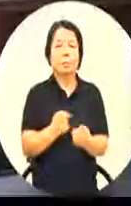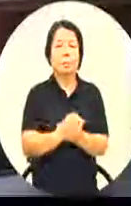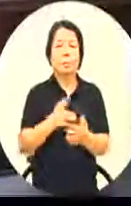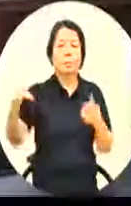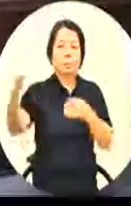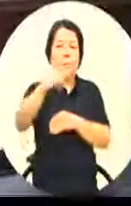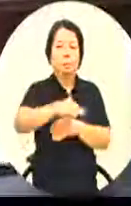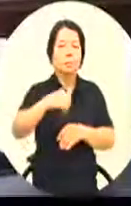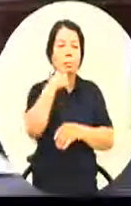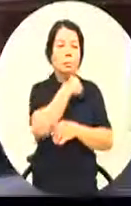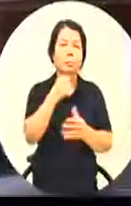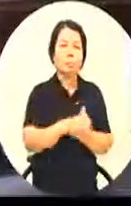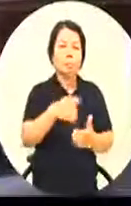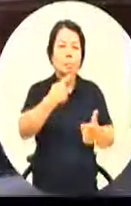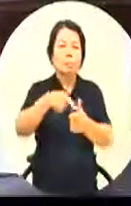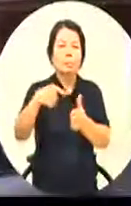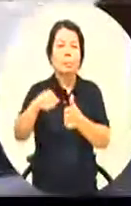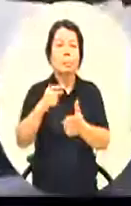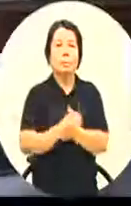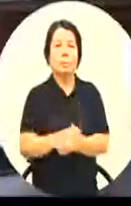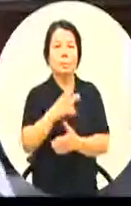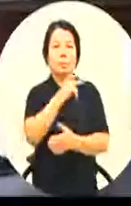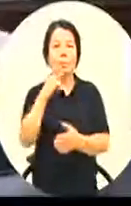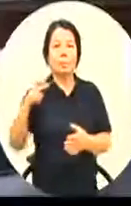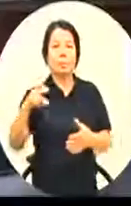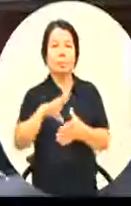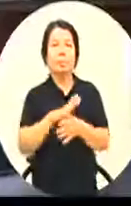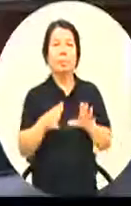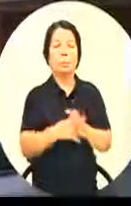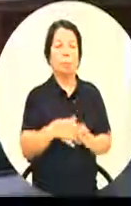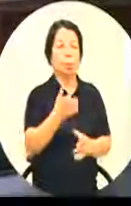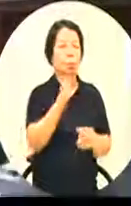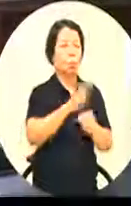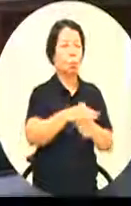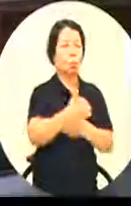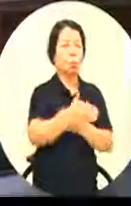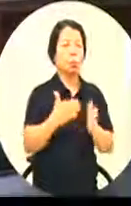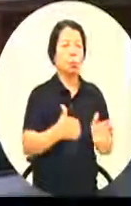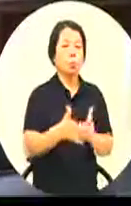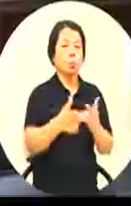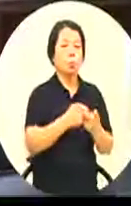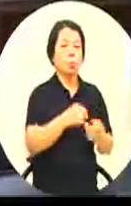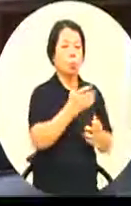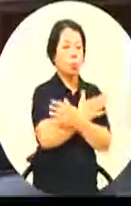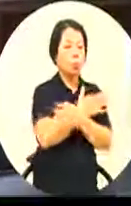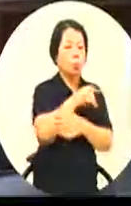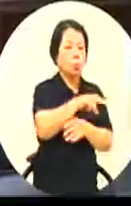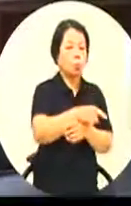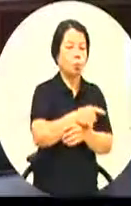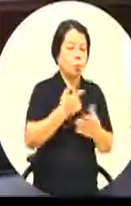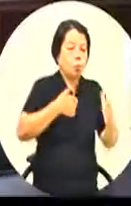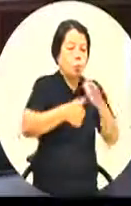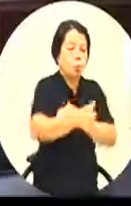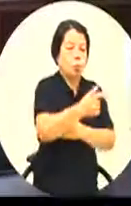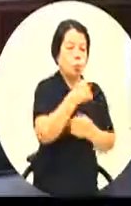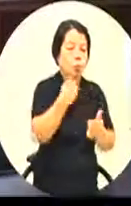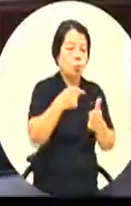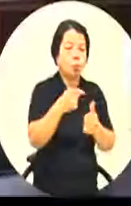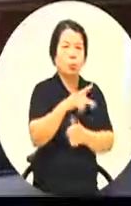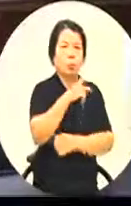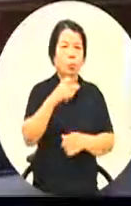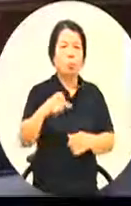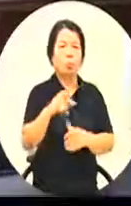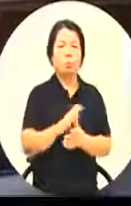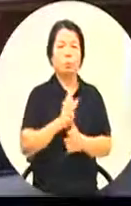湾交台湾女朋友，然后在台湾幼儿园或补习班教美语，就这样子而已。那他们的资